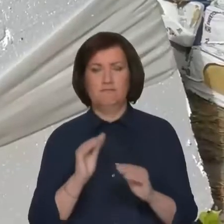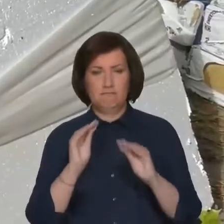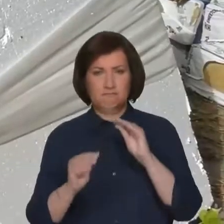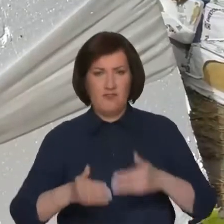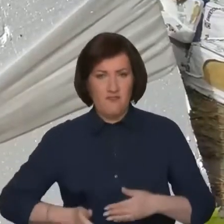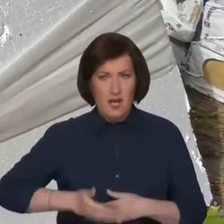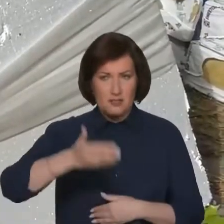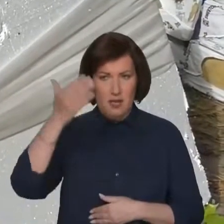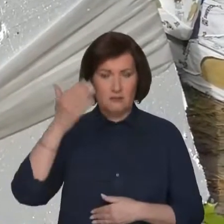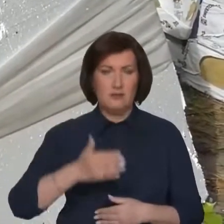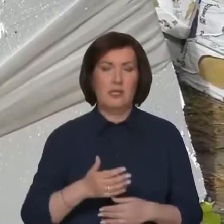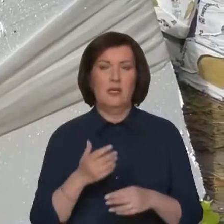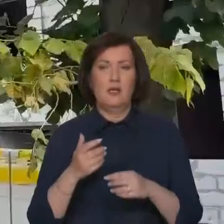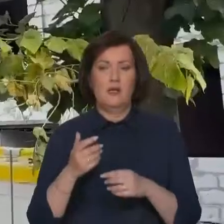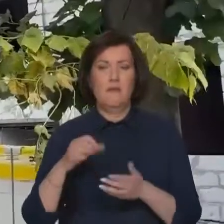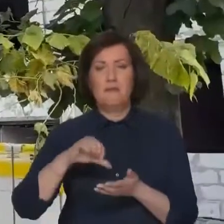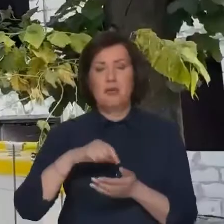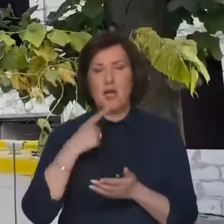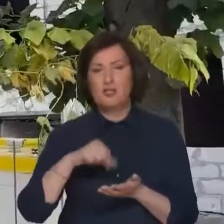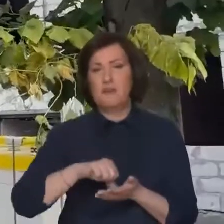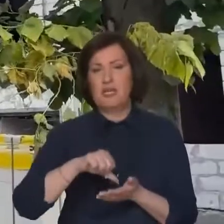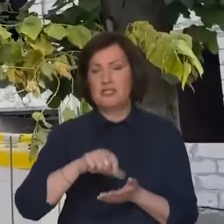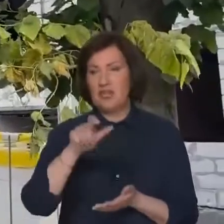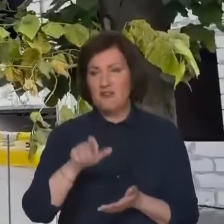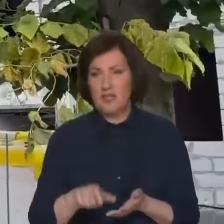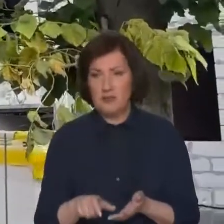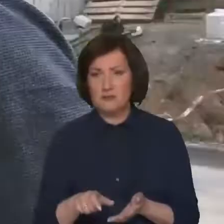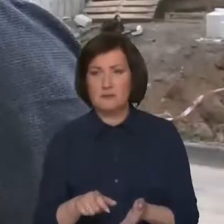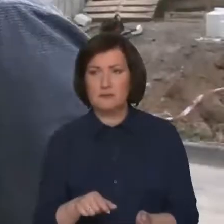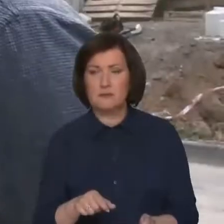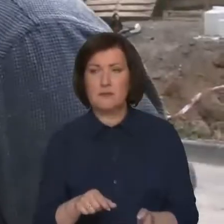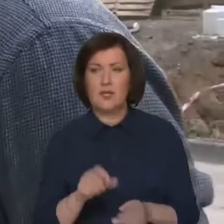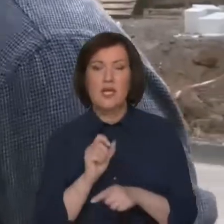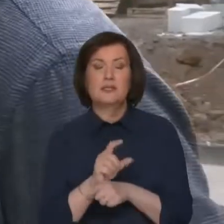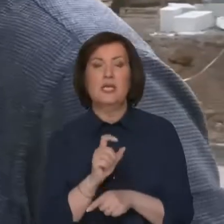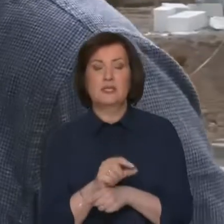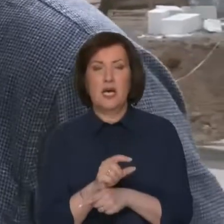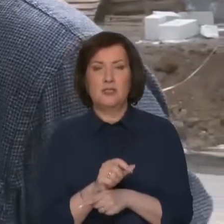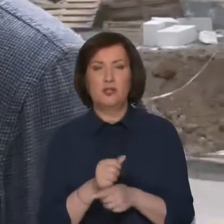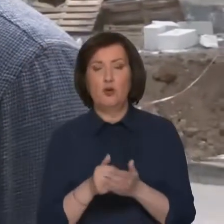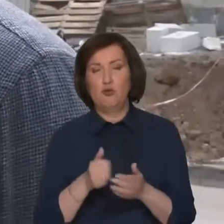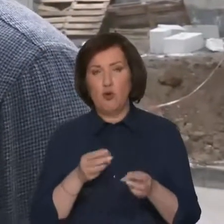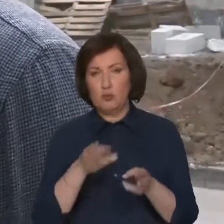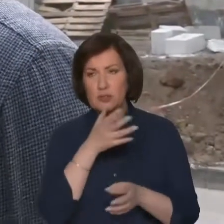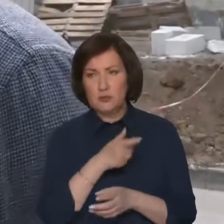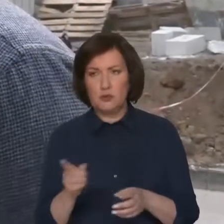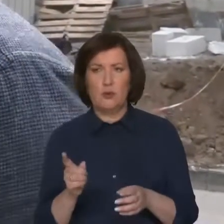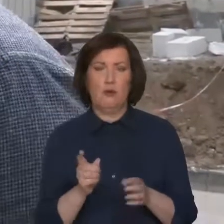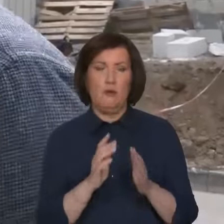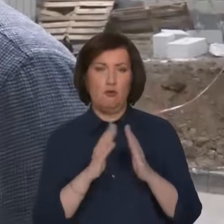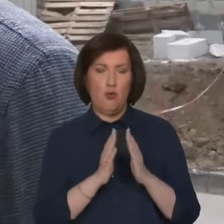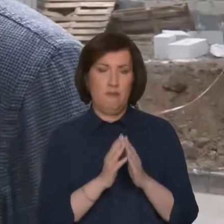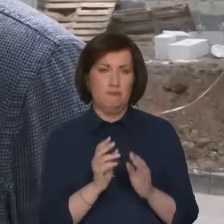заклали фасад пеноблоками, каже представник підрядника Єгор Слабоспицький. Задача у нас стоїть до отопительного сезону привести дом в